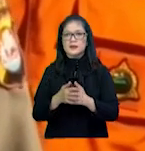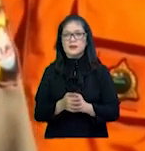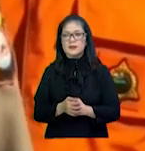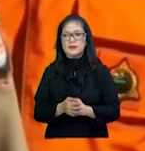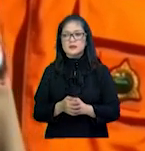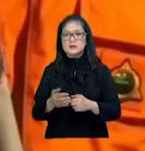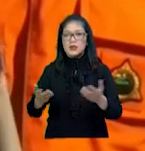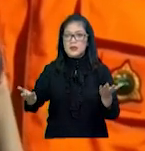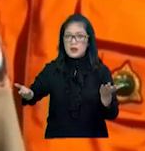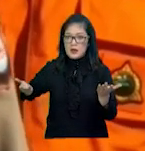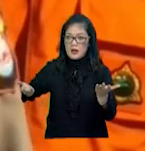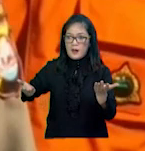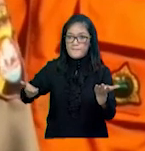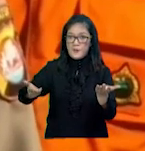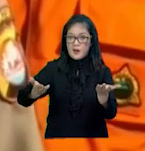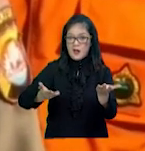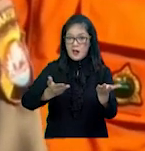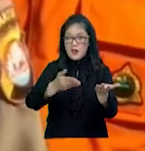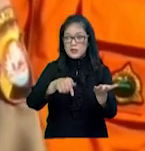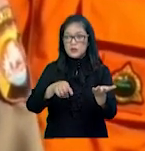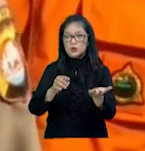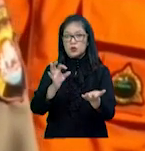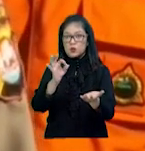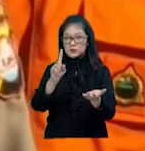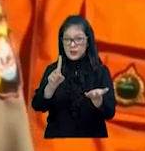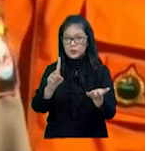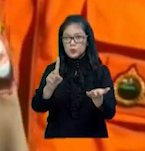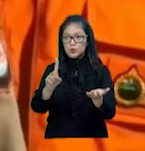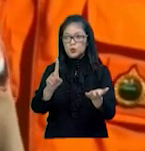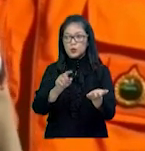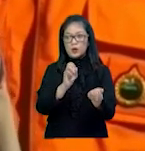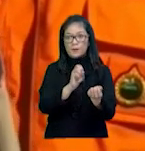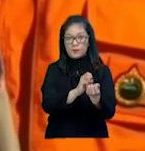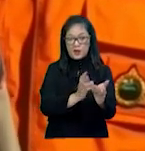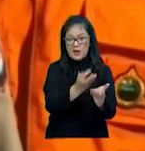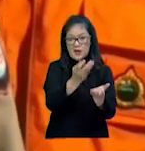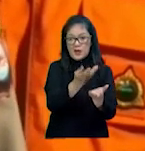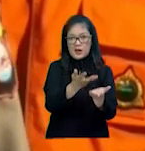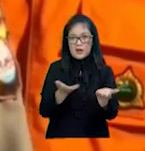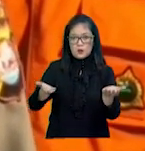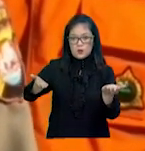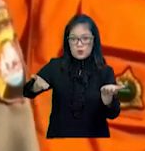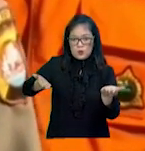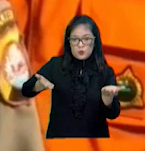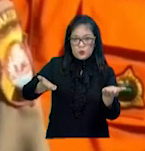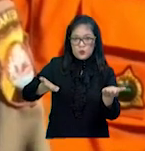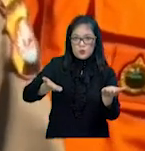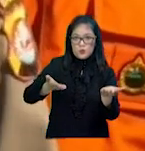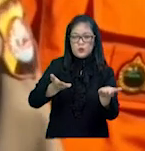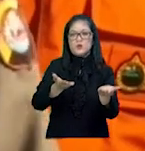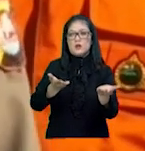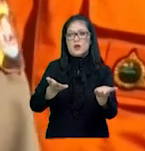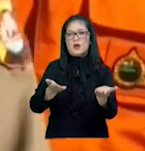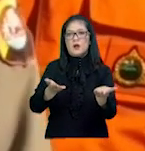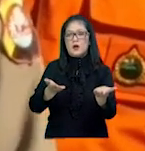nelayan 01 yang kebetulan pada saat itu KM nelayan sedang pulang melaut.